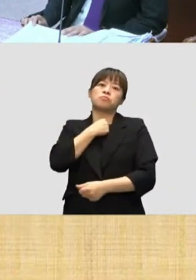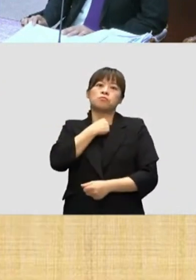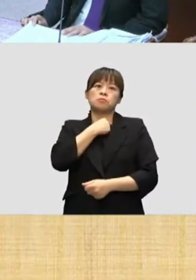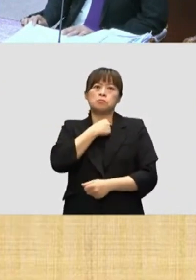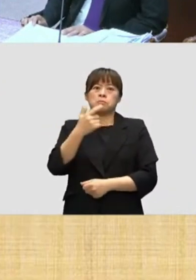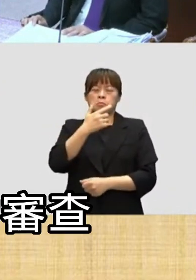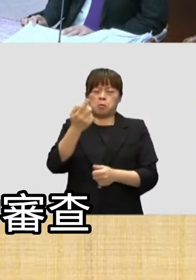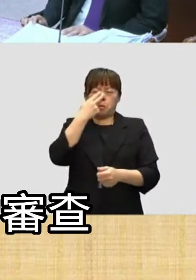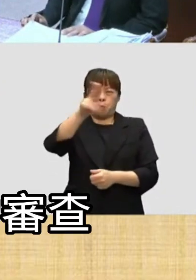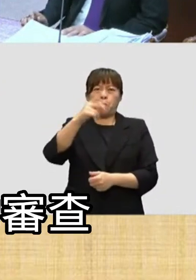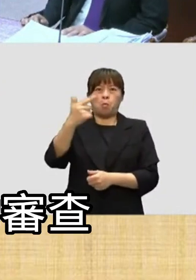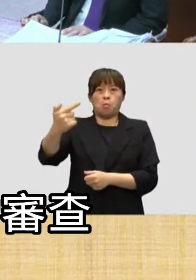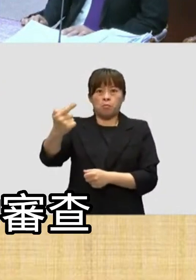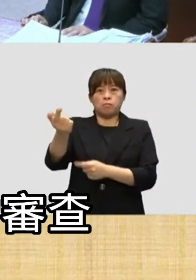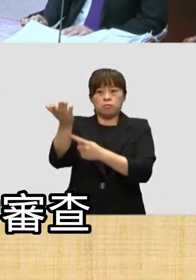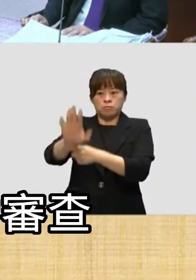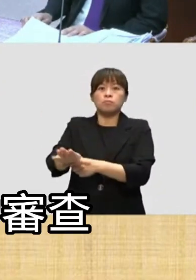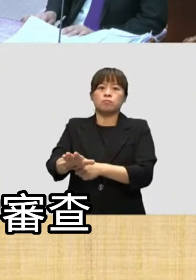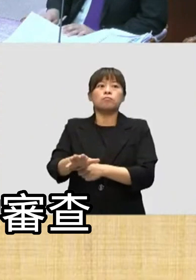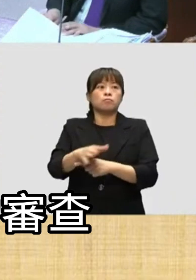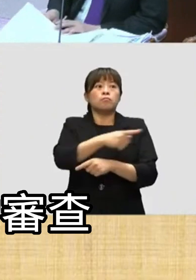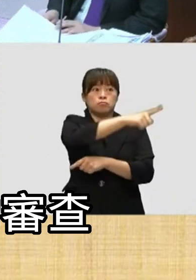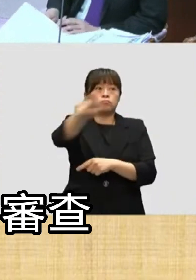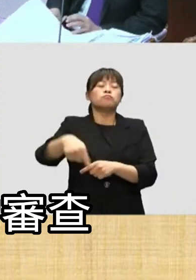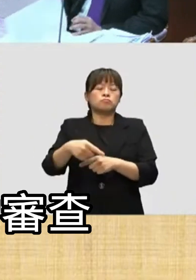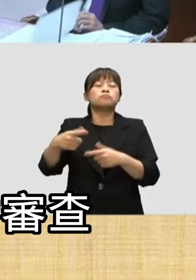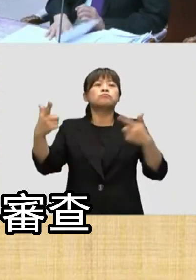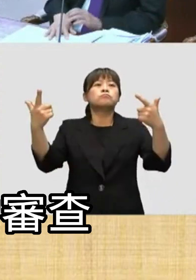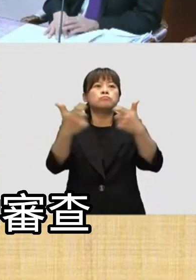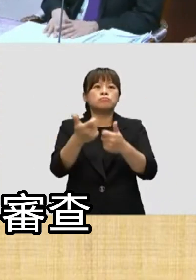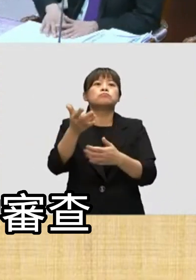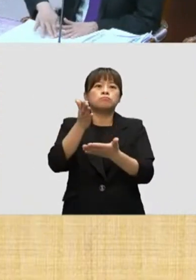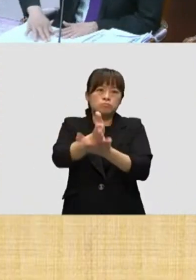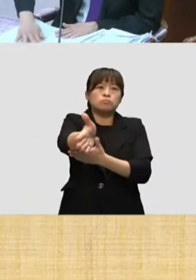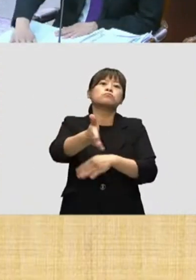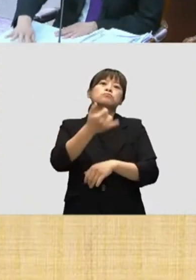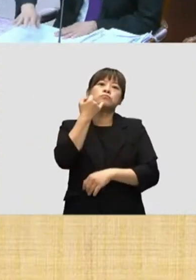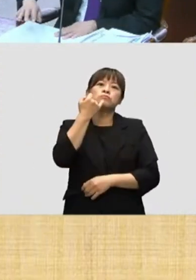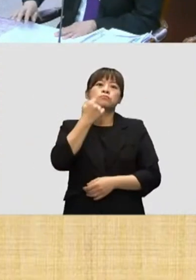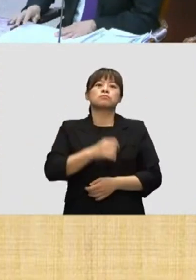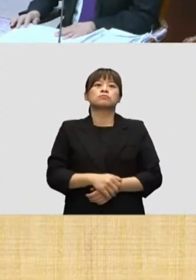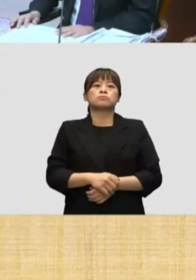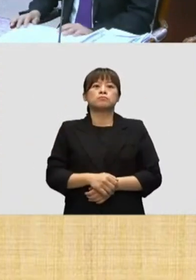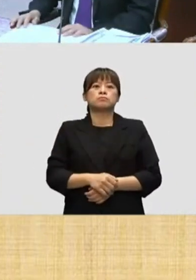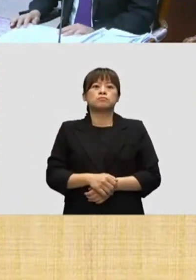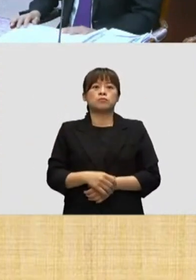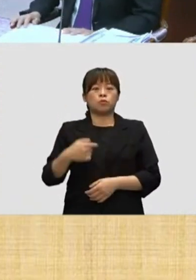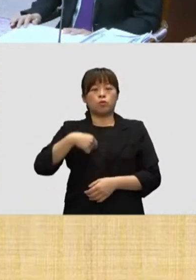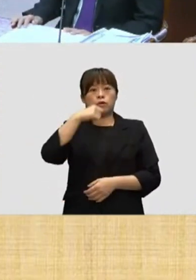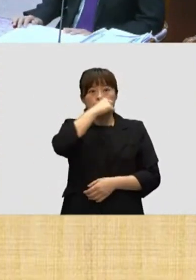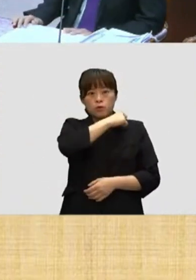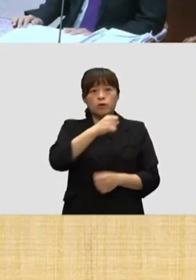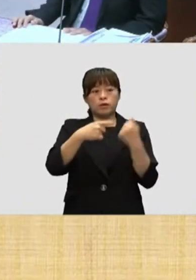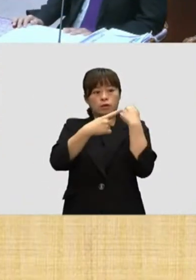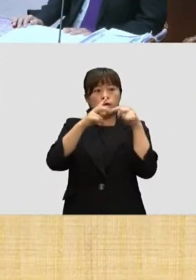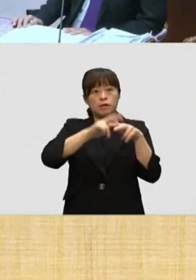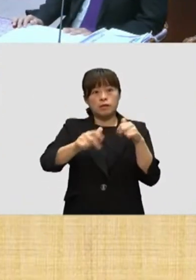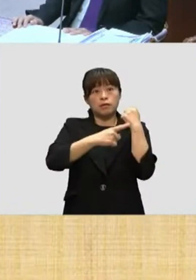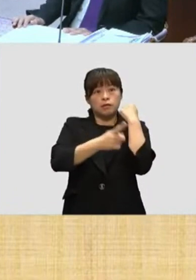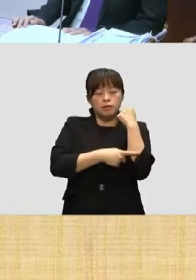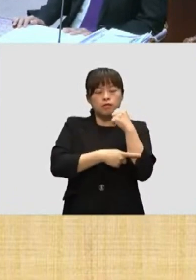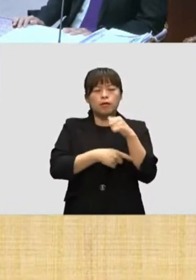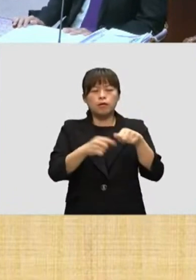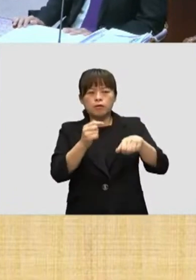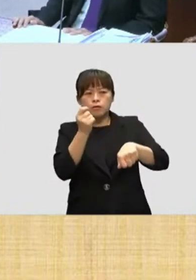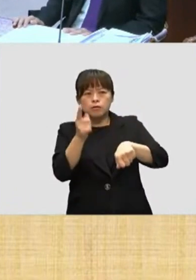的犯罪，死刑是可以通过罪行相当性的审查。从我国刑法基于行为刑